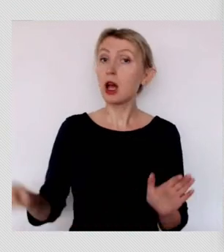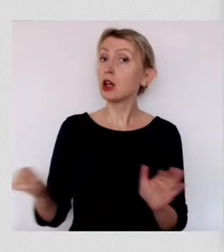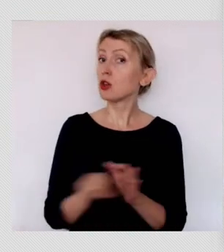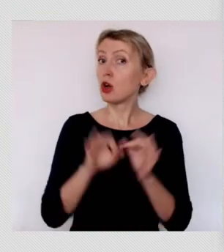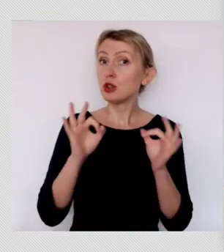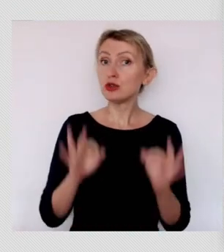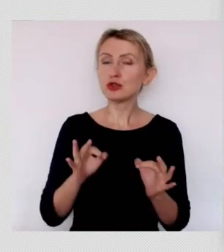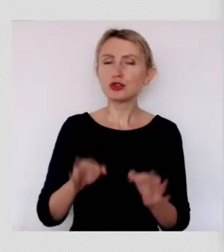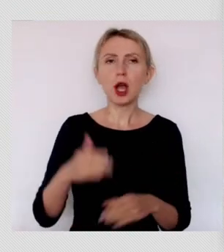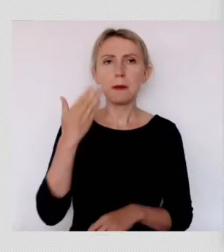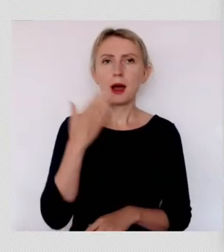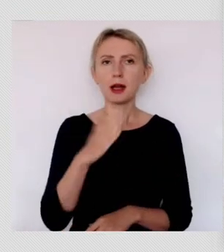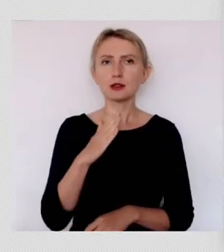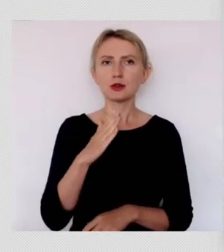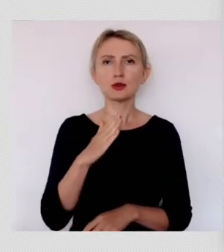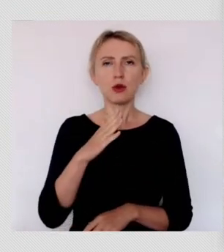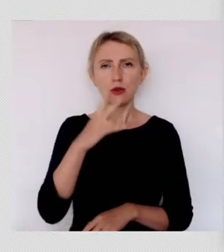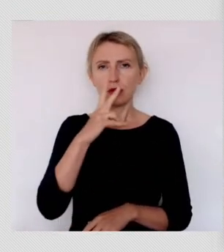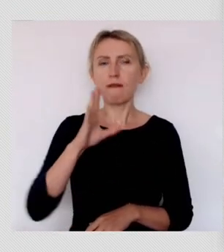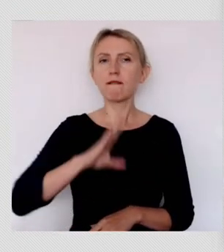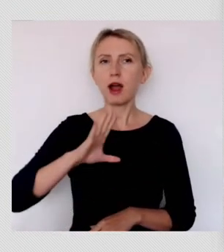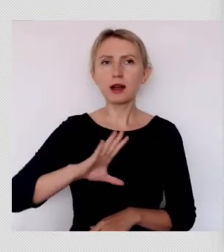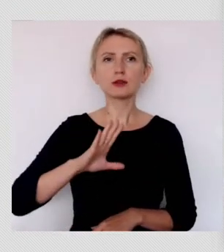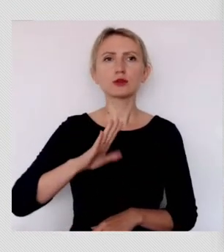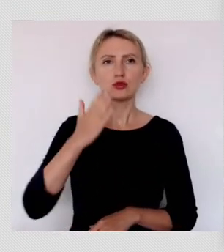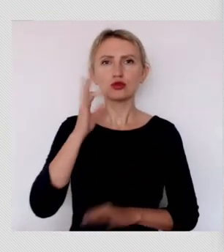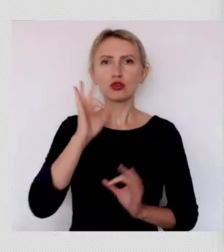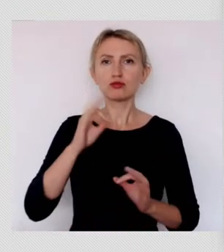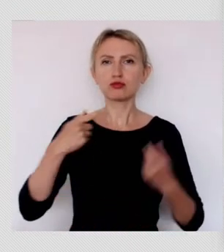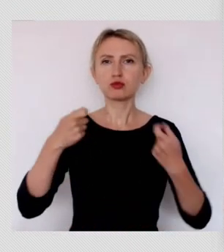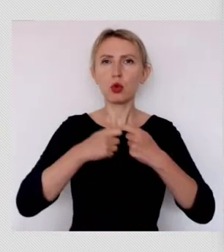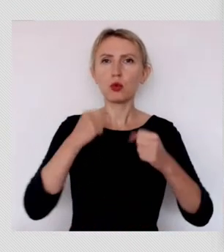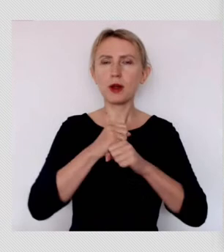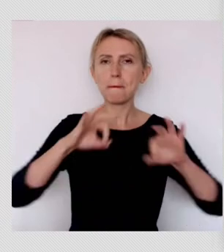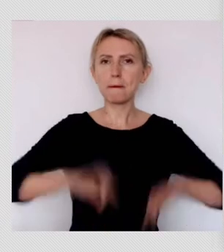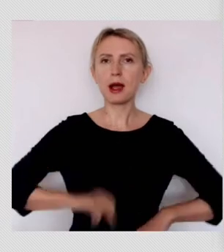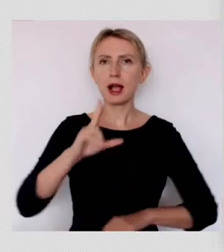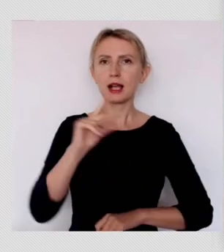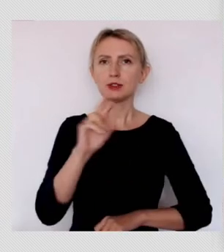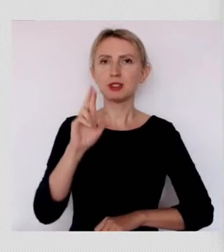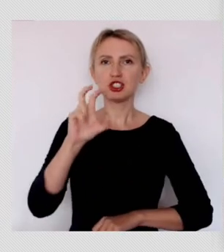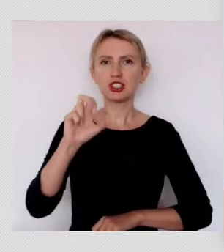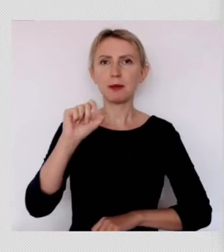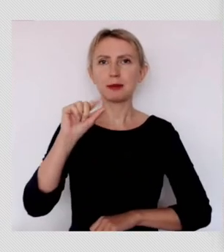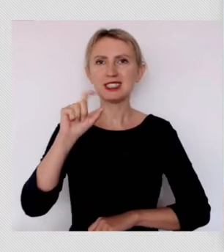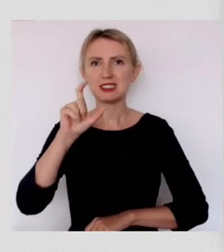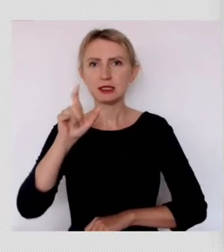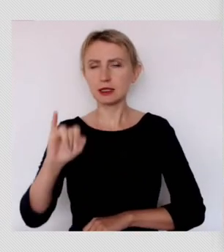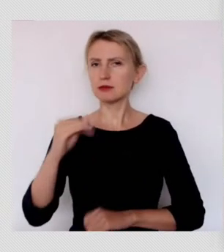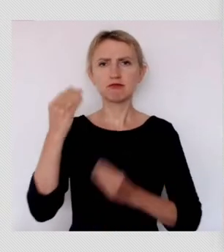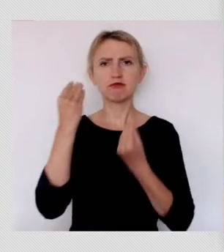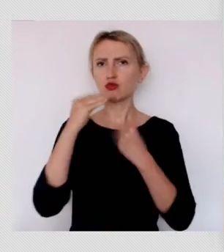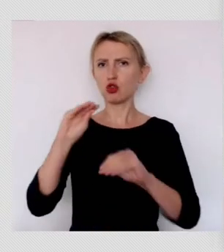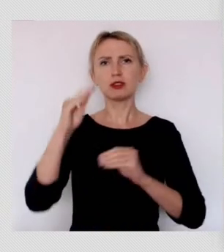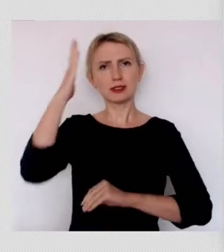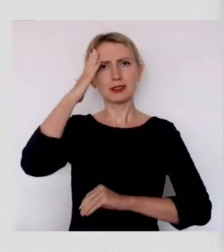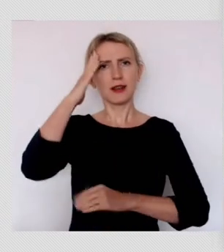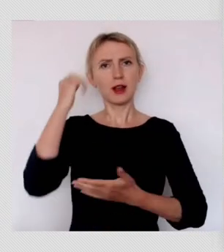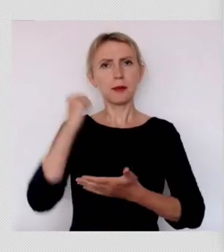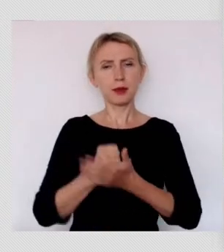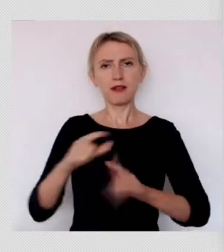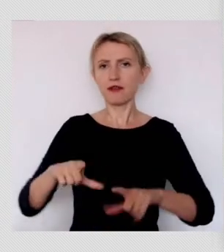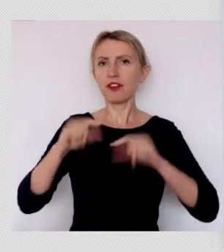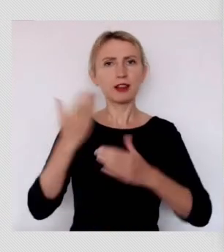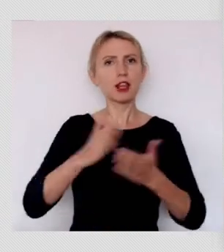bardzo, bardzo cenię i wspominam dobrze współpracę z panem Kazimierzem Czaplickim, moim zdaniem najwybitniejszym znawcą prawa wyborczego, nie